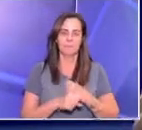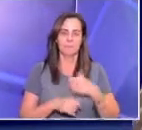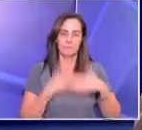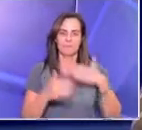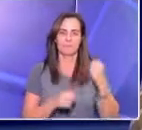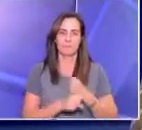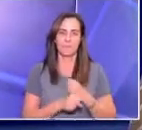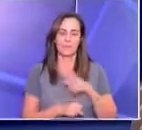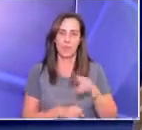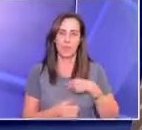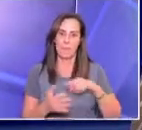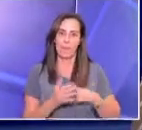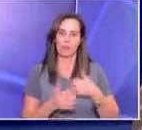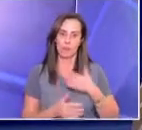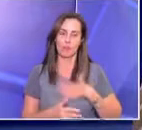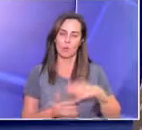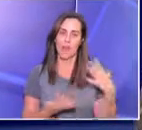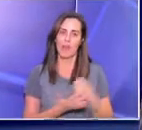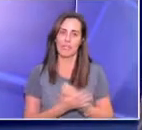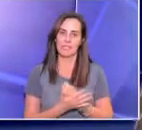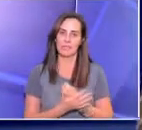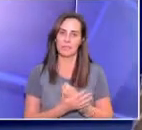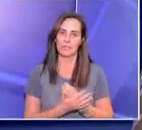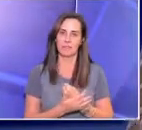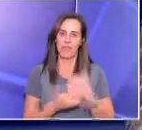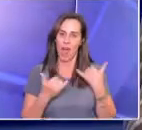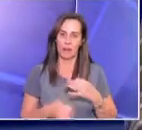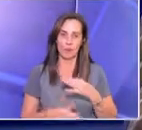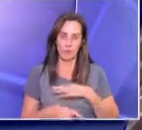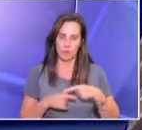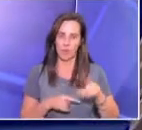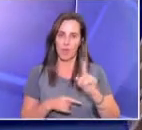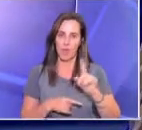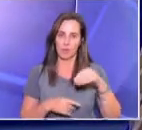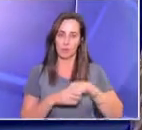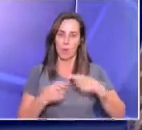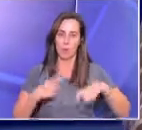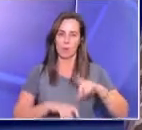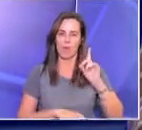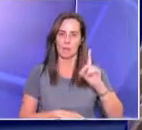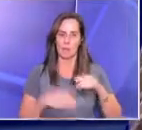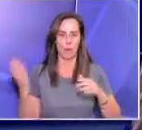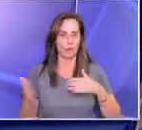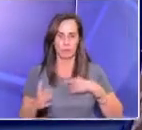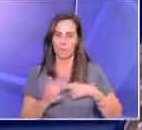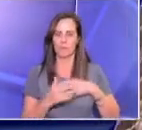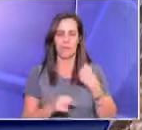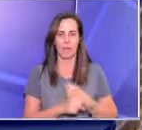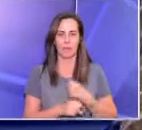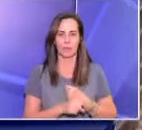לפעול, ויש לי מטרות שאני רוצה להשיג אותן. הקדנציה הזאת מבחינתי, אמנם אני לא כחלק מהמועצה, אבל מבחוץ אני מתכוונת